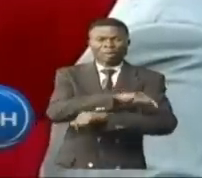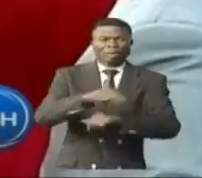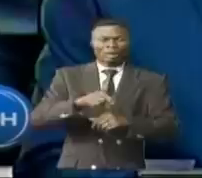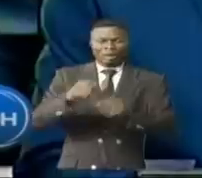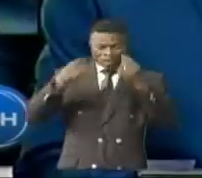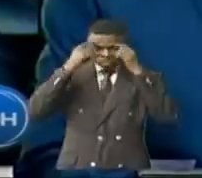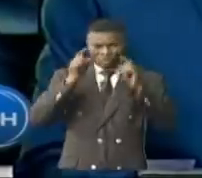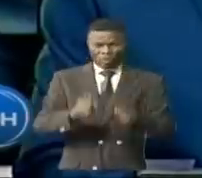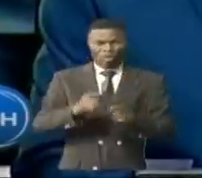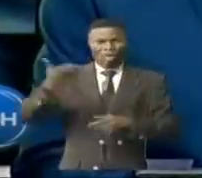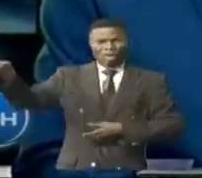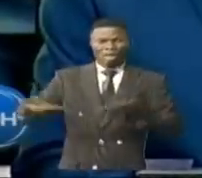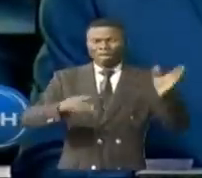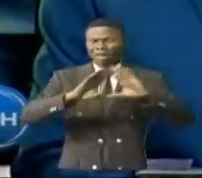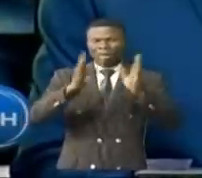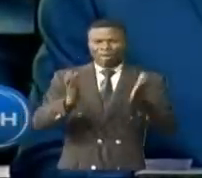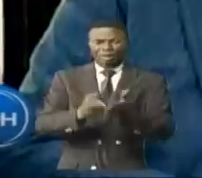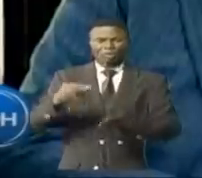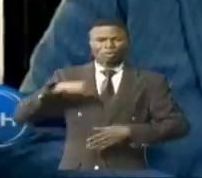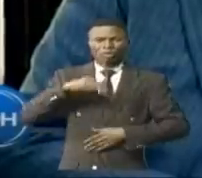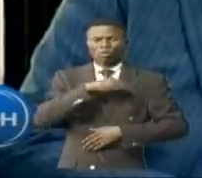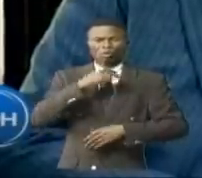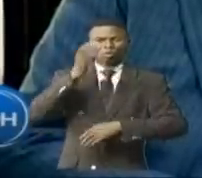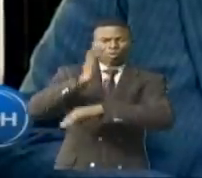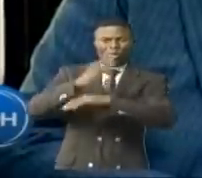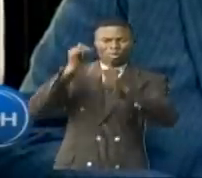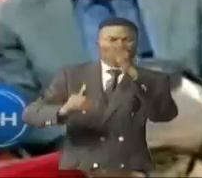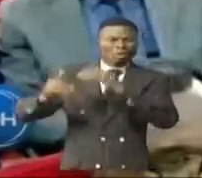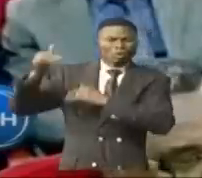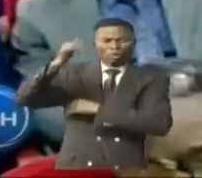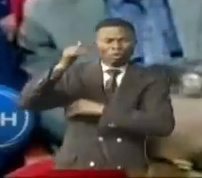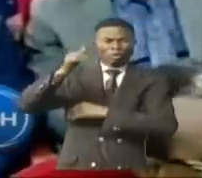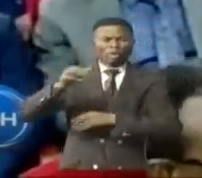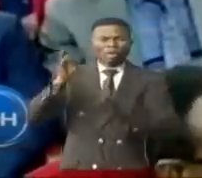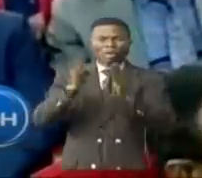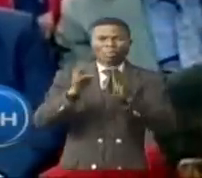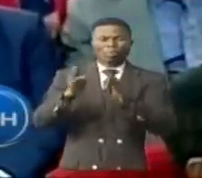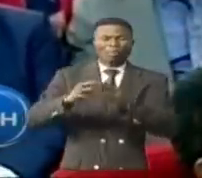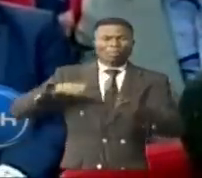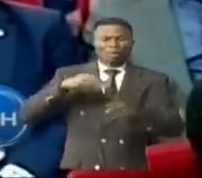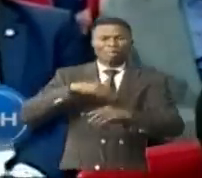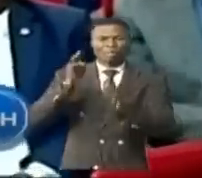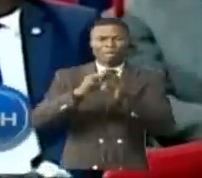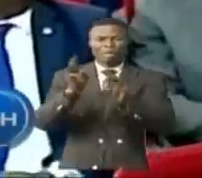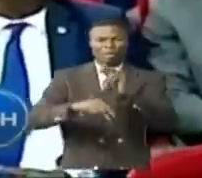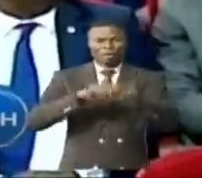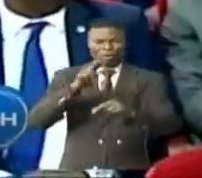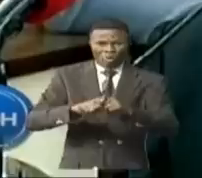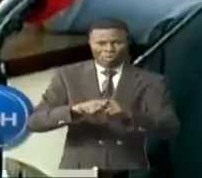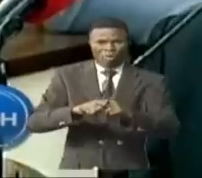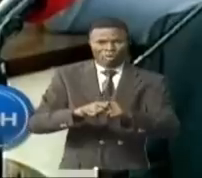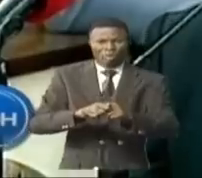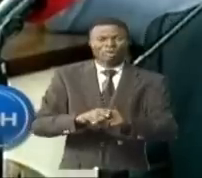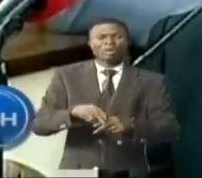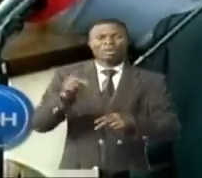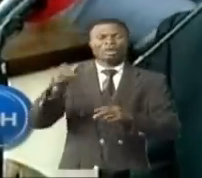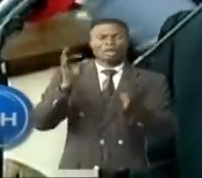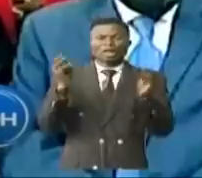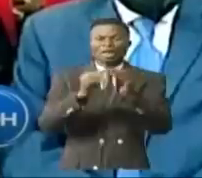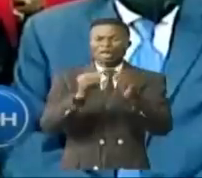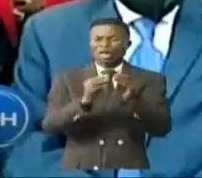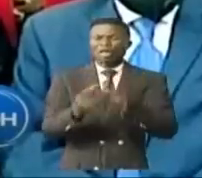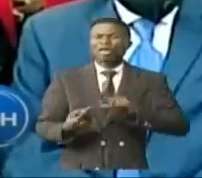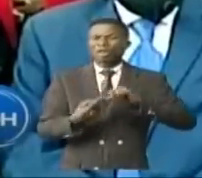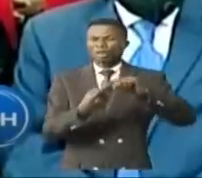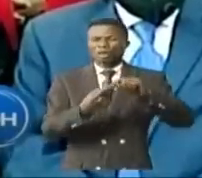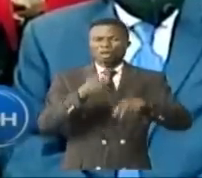reçoit tous les membres du Conseil supérieur de la magistrature, membres de l'Assemblée générale. Sixième du genre, cette session extraordinaire du